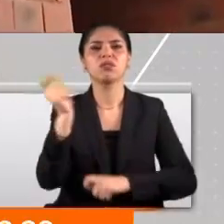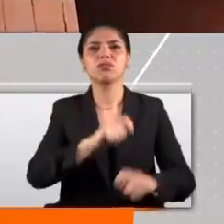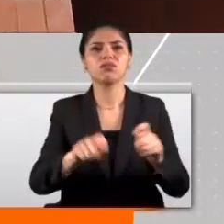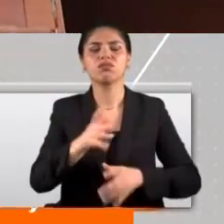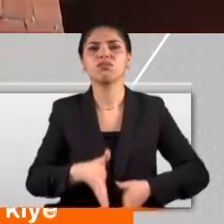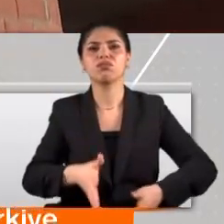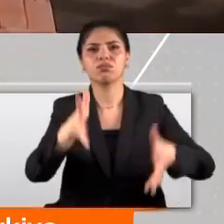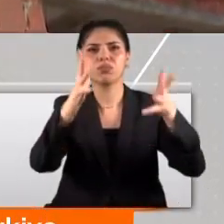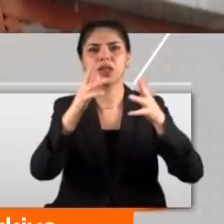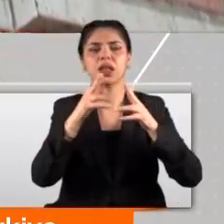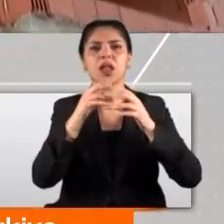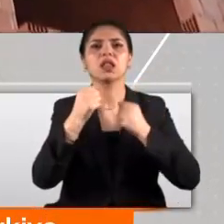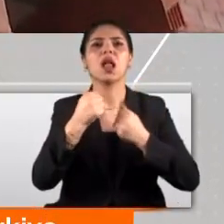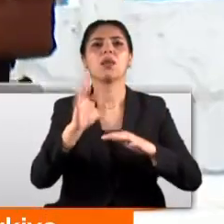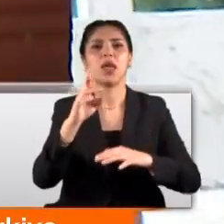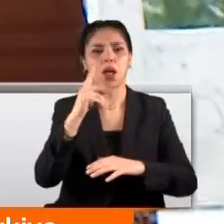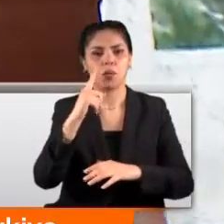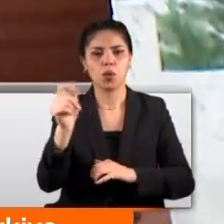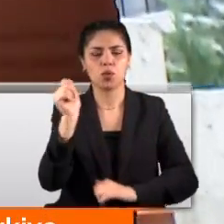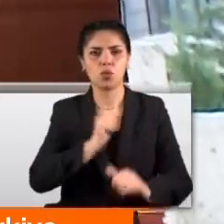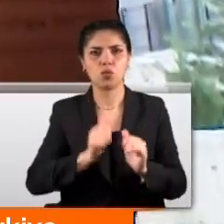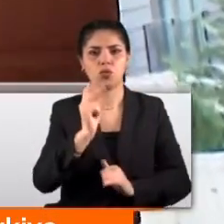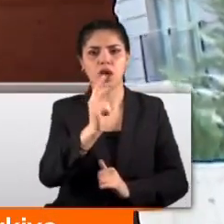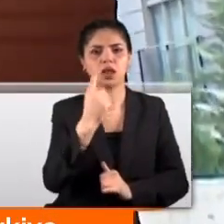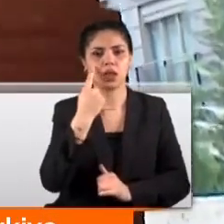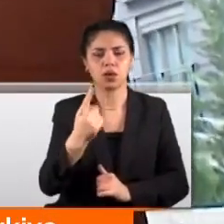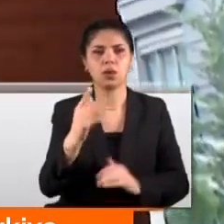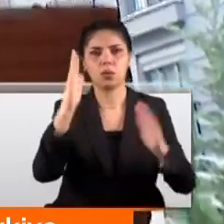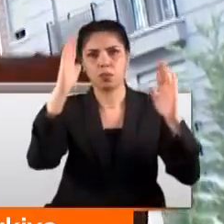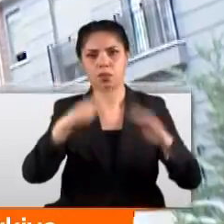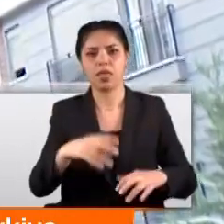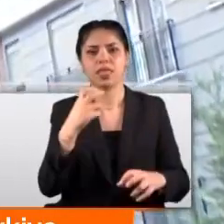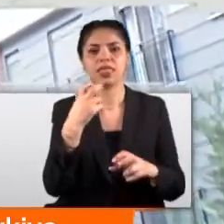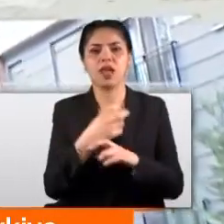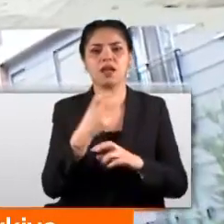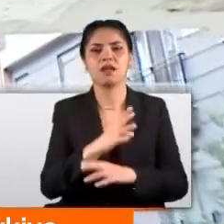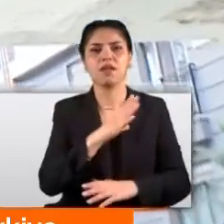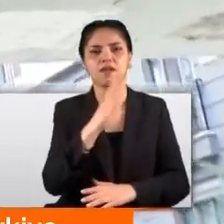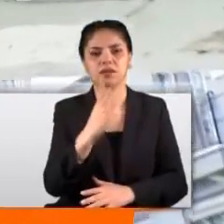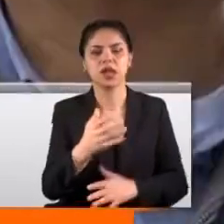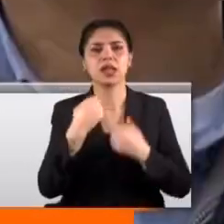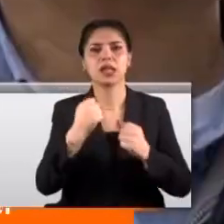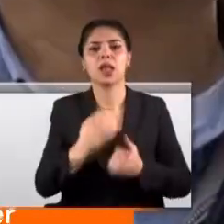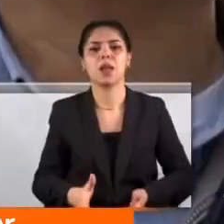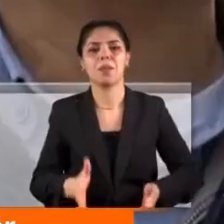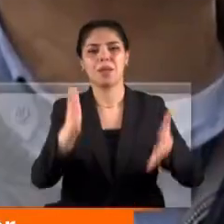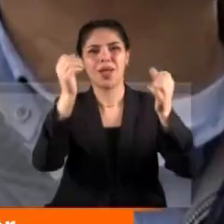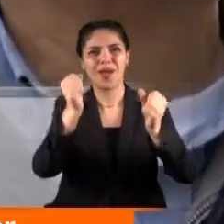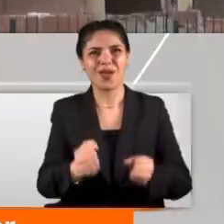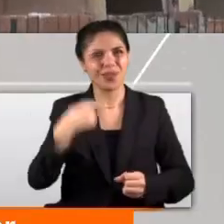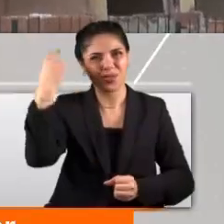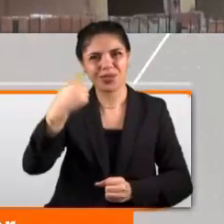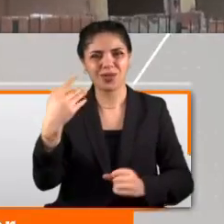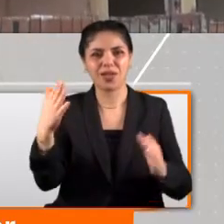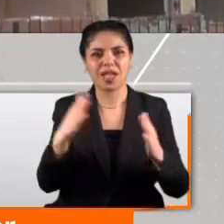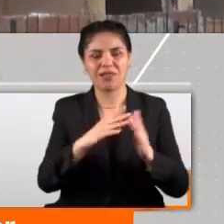çürük olduğunu gösteren o rapor. Bir üniversiteye ait, göçük tehlikesine vurgu yapılmış. Daha sağlam binalarda oturmak umuduyla